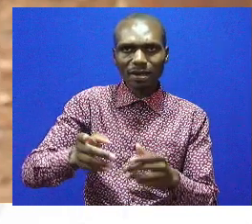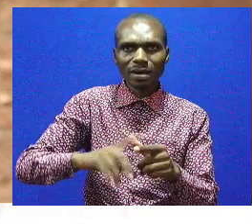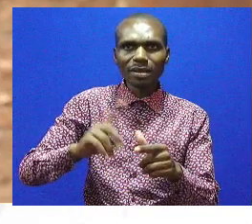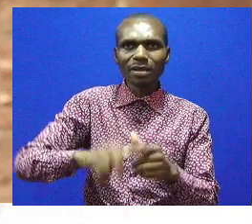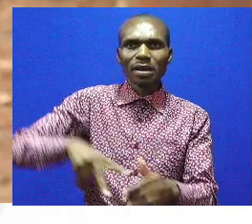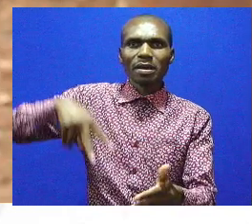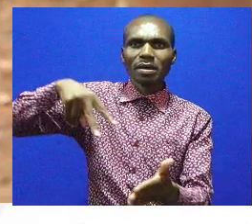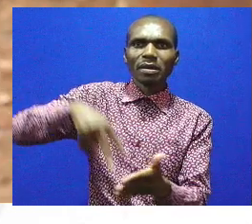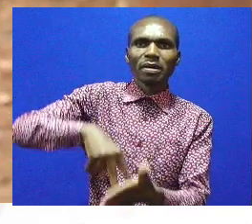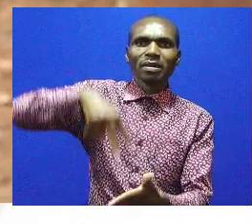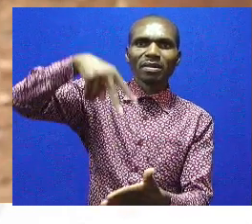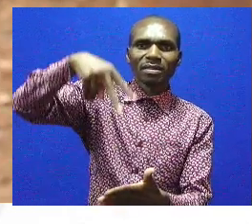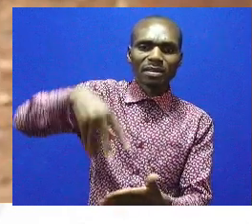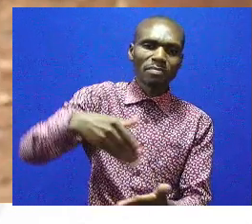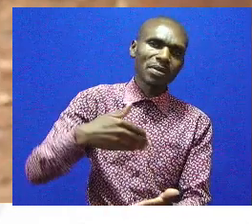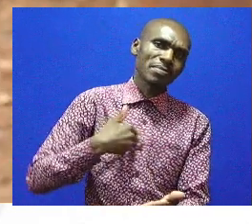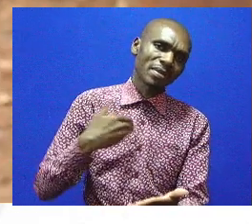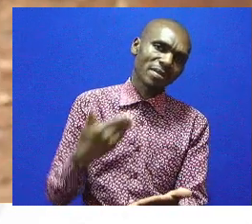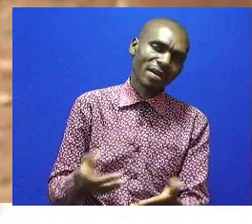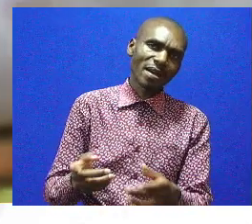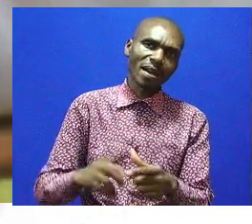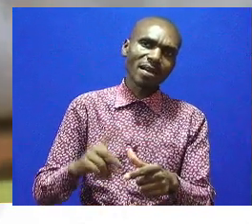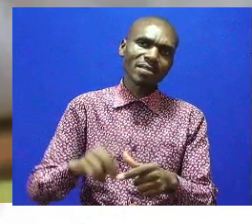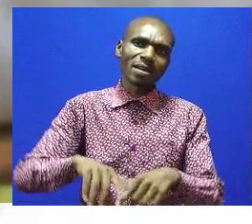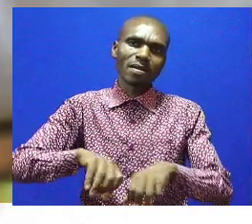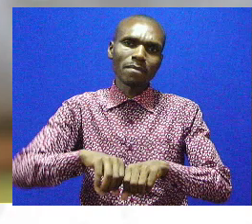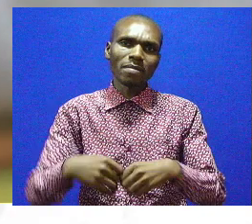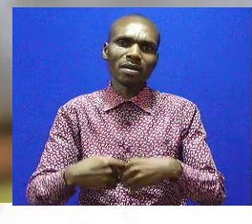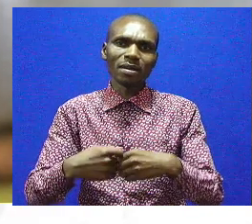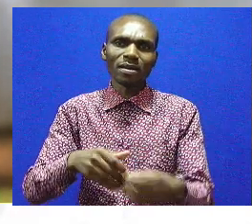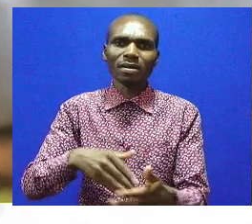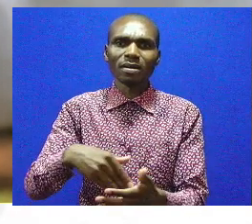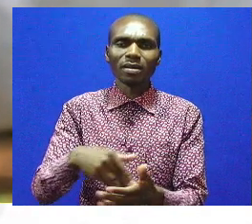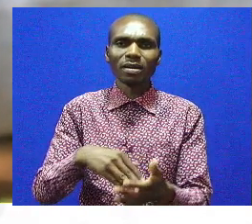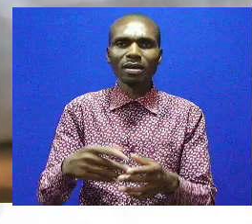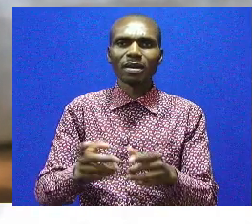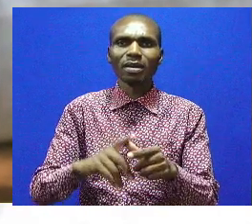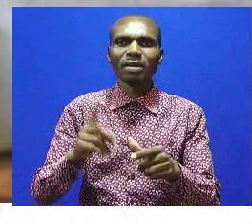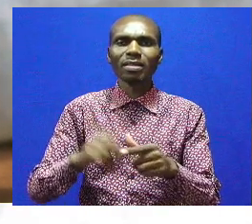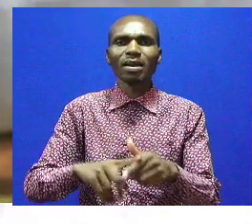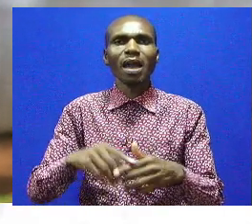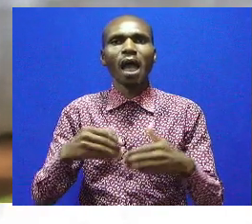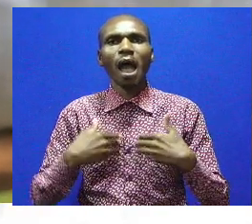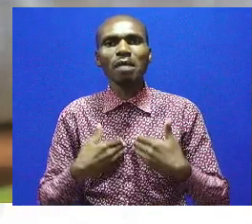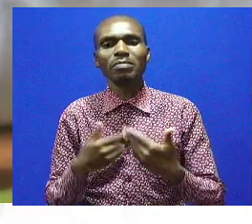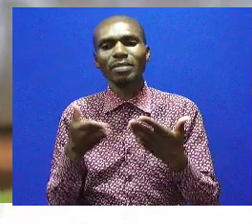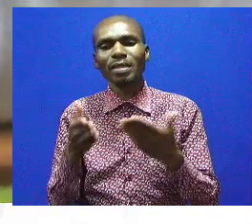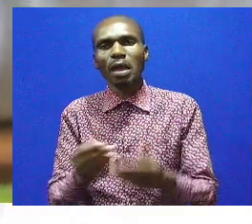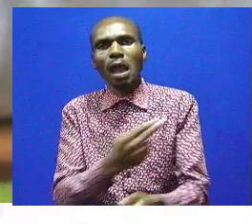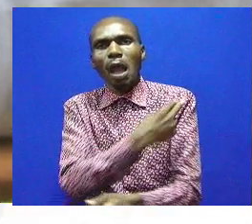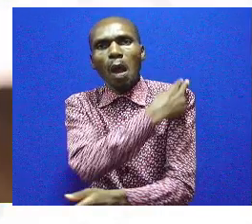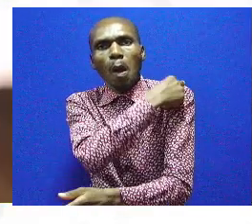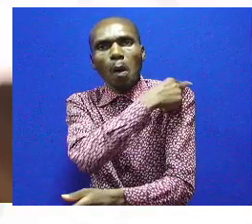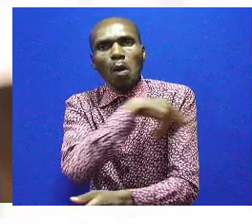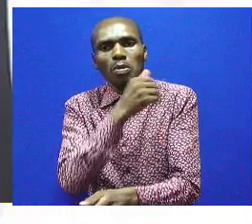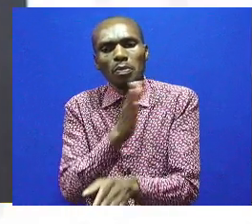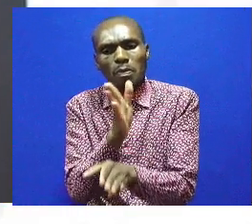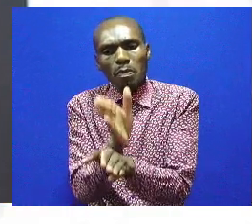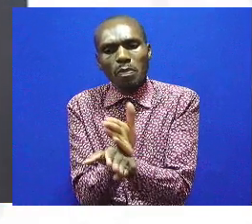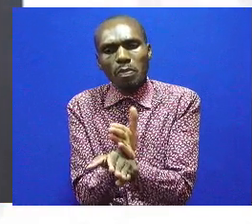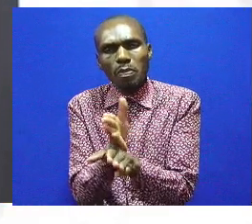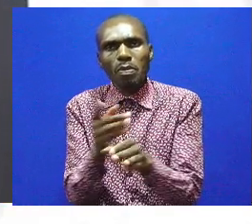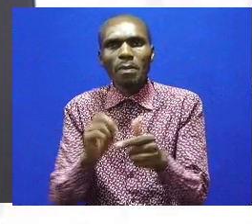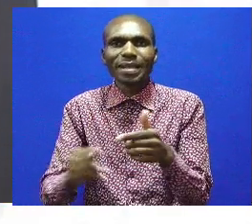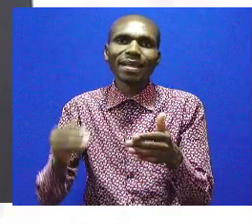akantumera akantacho kukuru. Kukuru napaku watengo kete. Kanyara kanyo nyora ande nyakitali kwa gwe kisire.